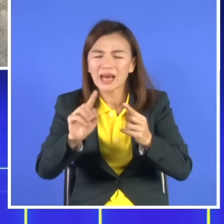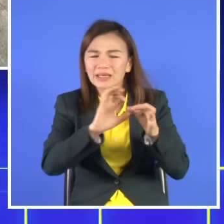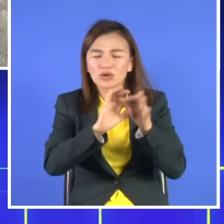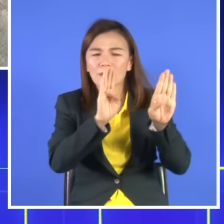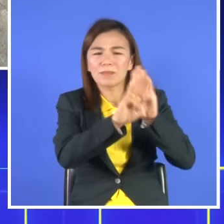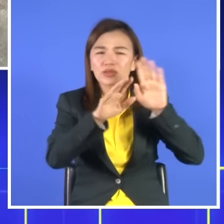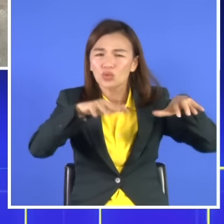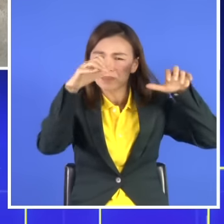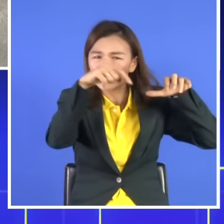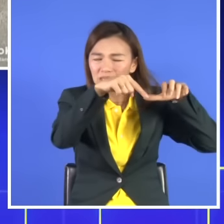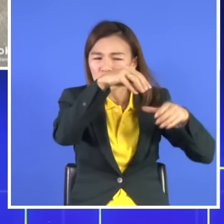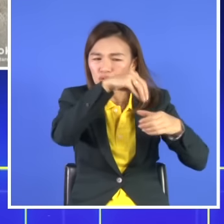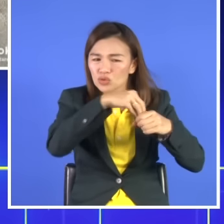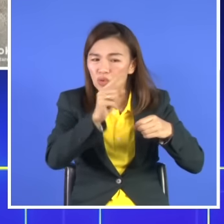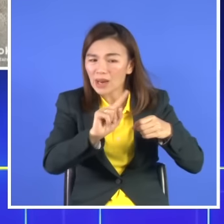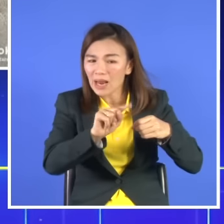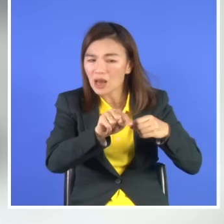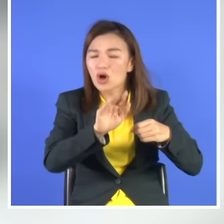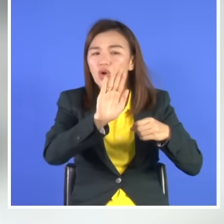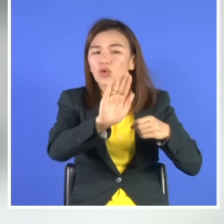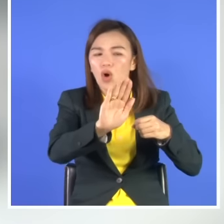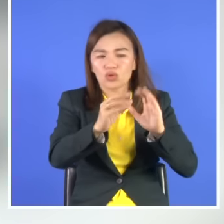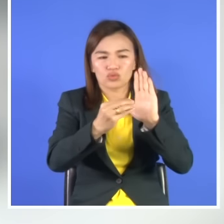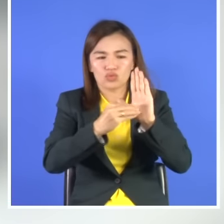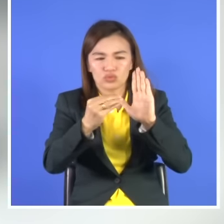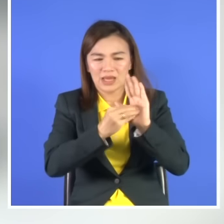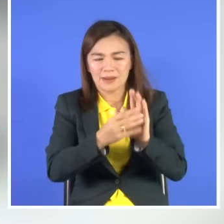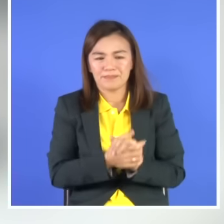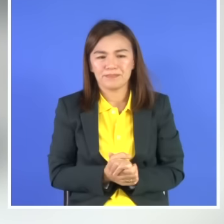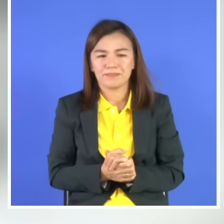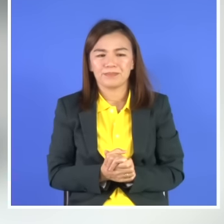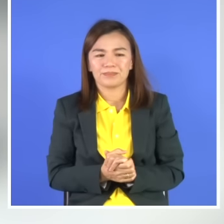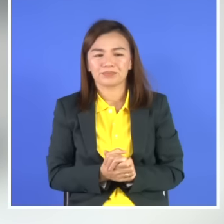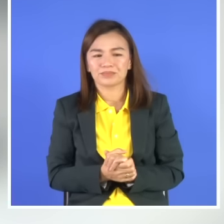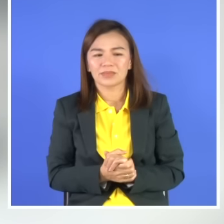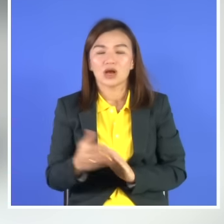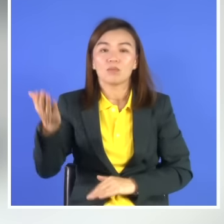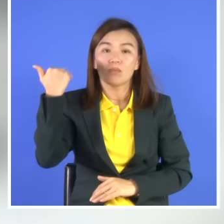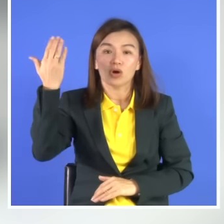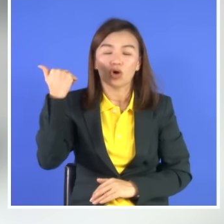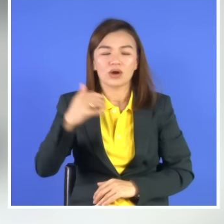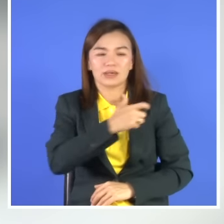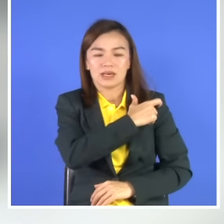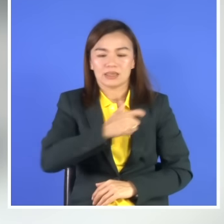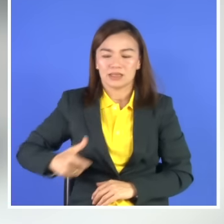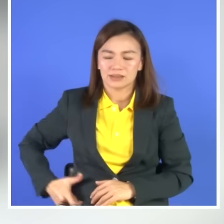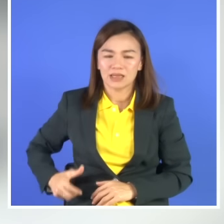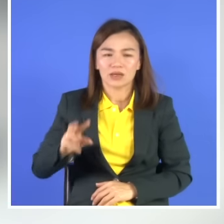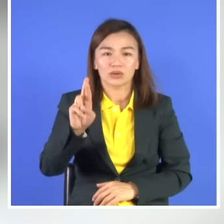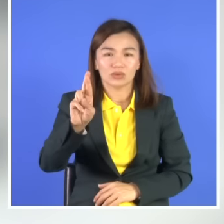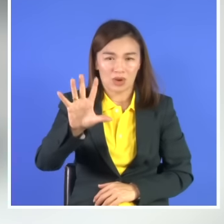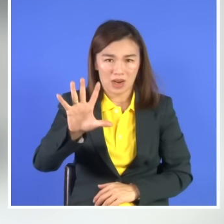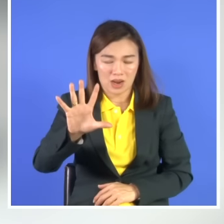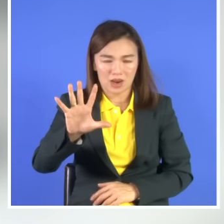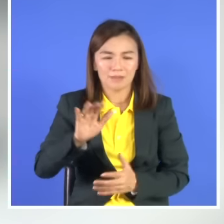างทิศตะวันตกแขวงสำราญราชเขตพระนครที่กรุงเทพซึ่งในสมัยรัชกาลที่5นะคะ